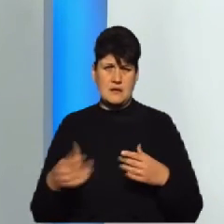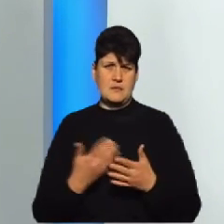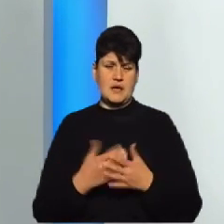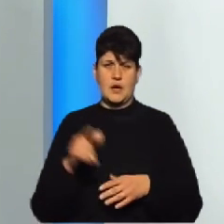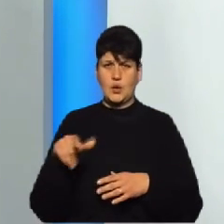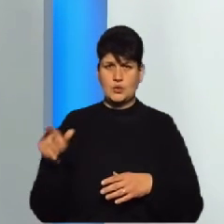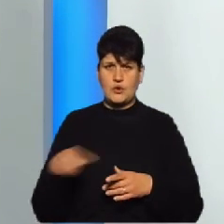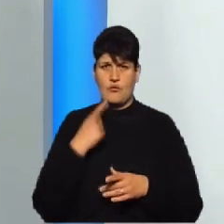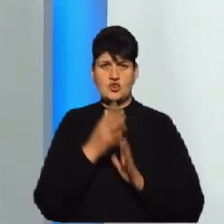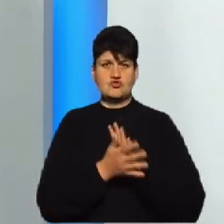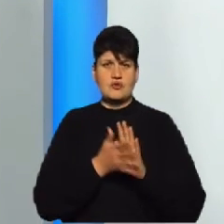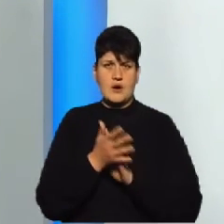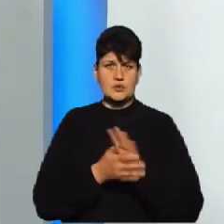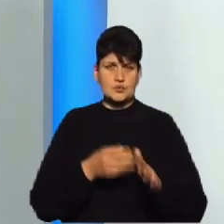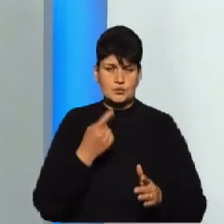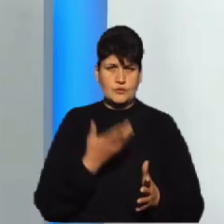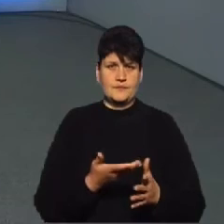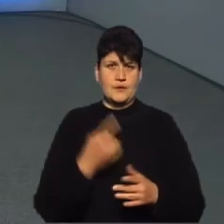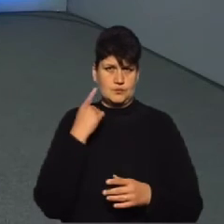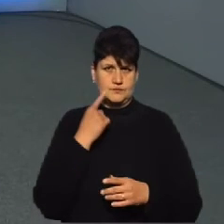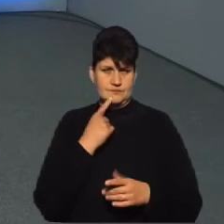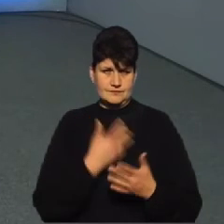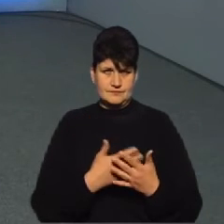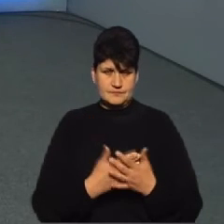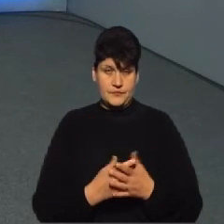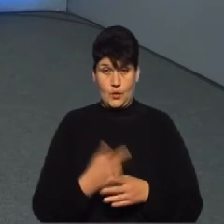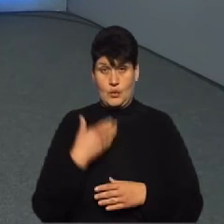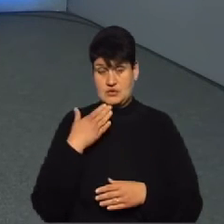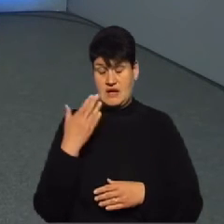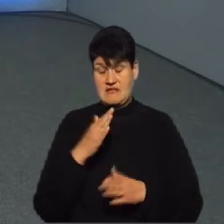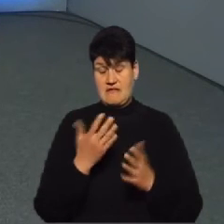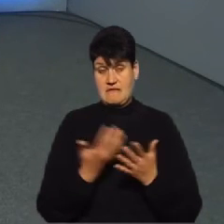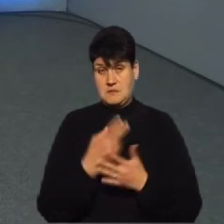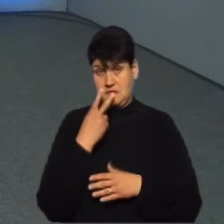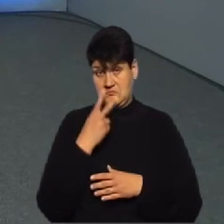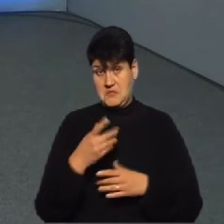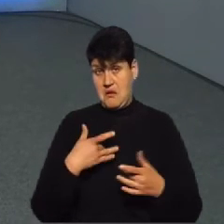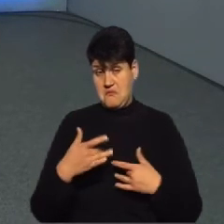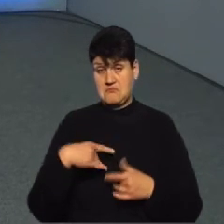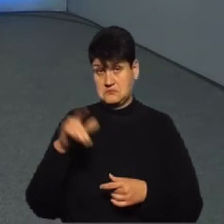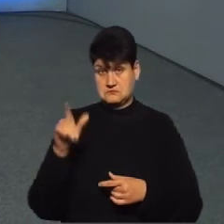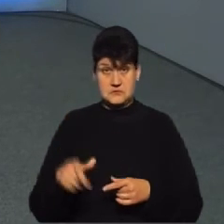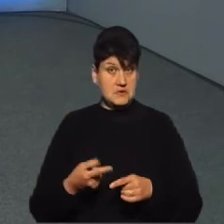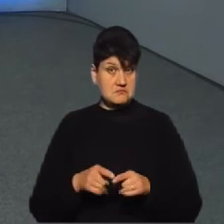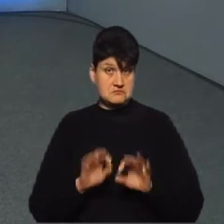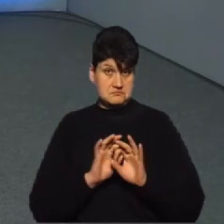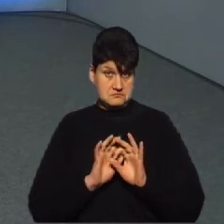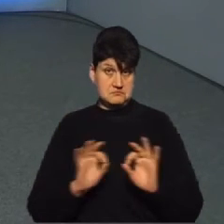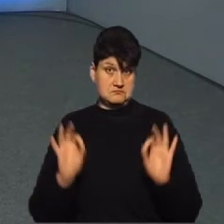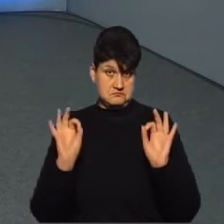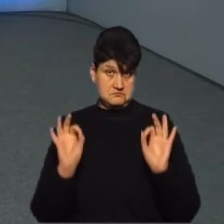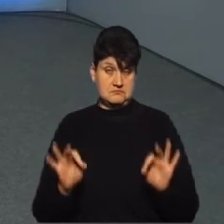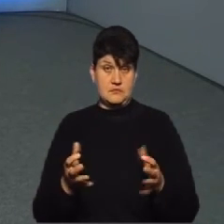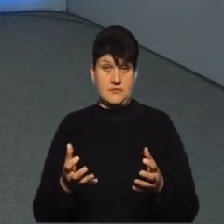мовою, зокрема, в останньому фільмі, який я передивлялася, була там така акторка, і це повністю органічно сприймається. Тобто, якщо